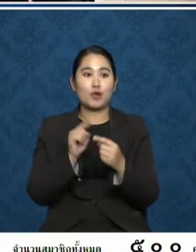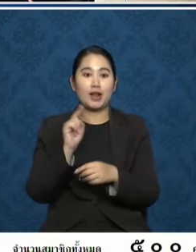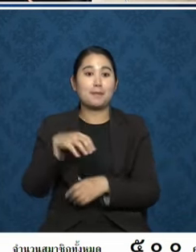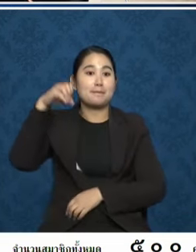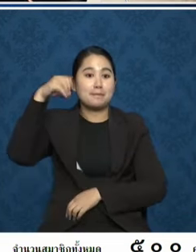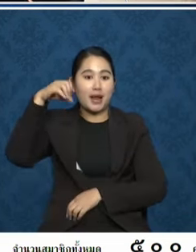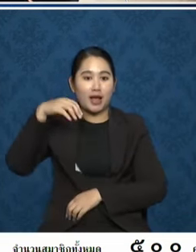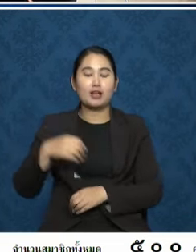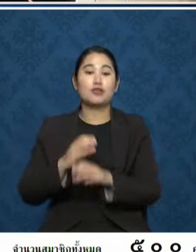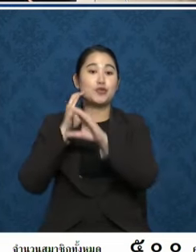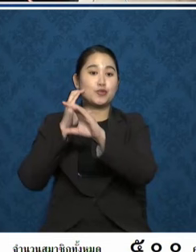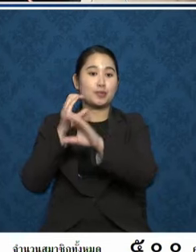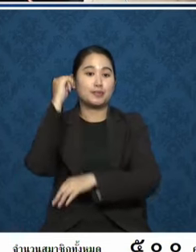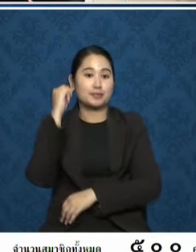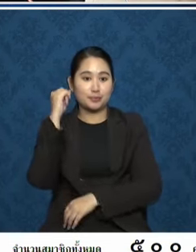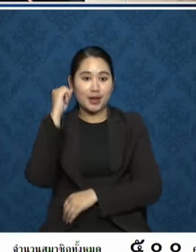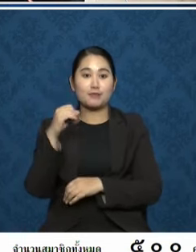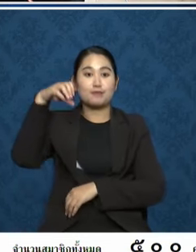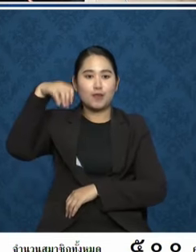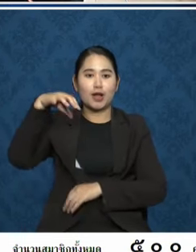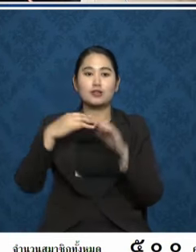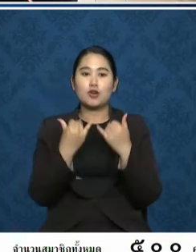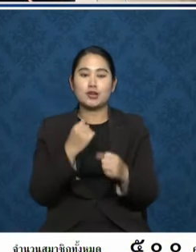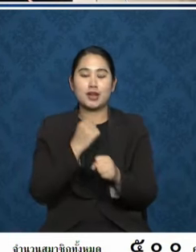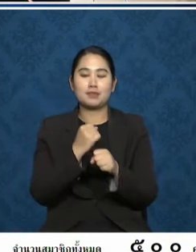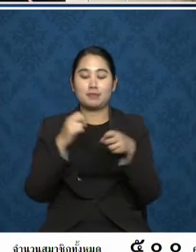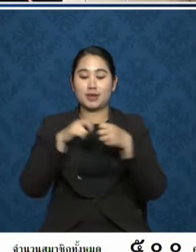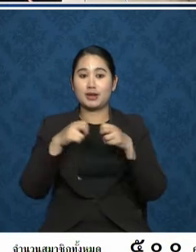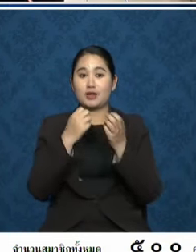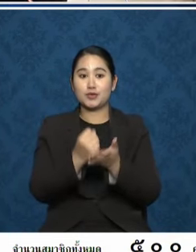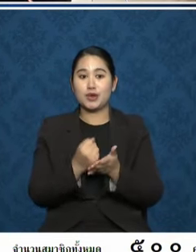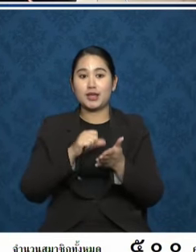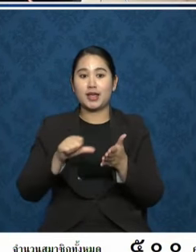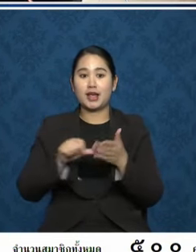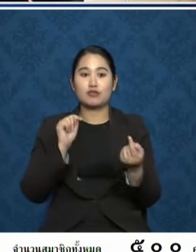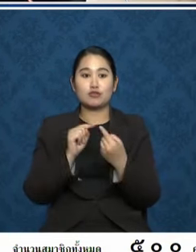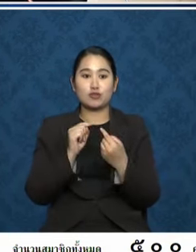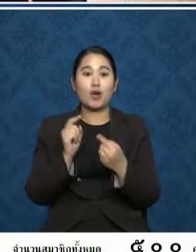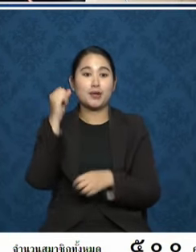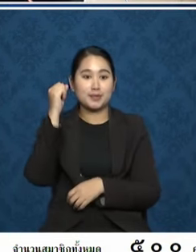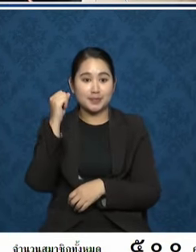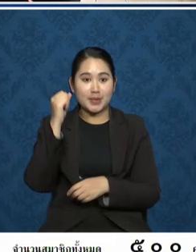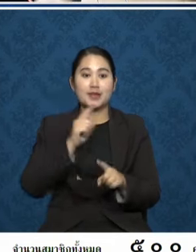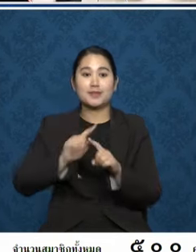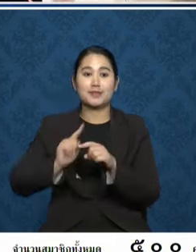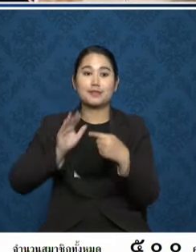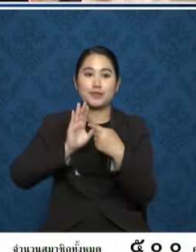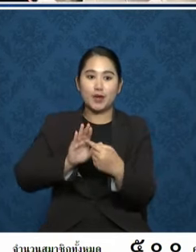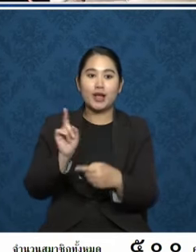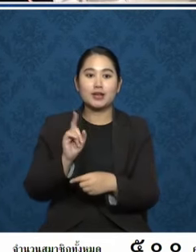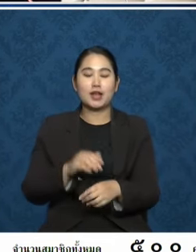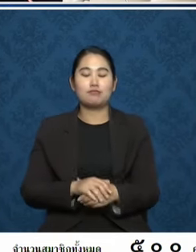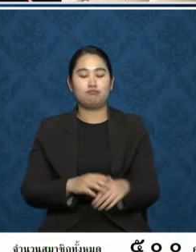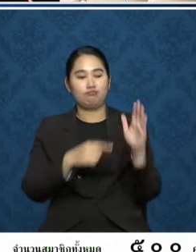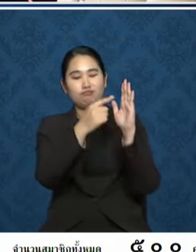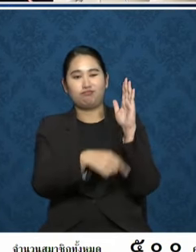งานเนี่ย รถโดยสารไฟฟ้าที่ถูค้นมาเนี่ยเขาก็เอามาแ้ปัหา ที่เกี่ยวของกับขนส่งมนชนแล้วก็เช่นการไม่ครอบค